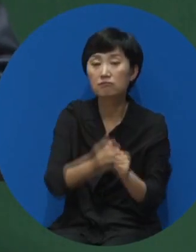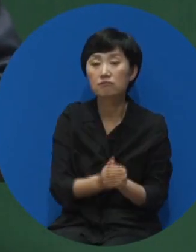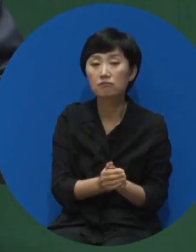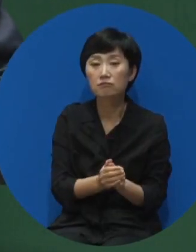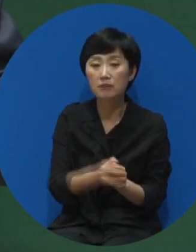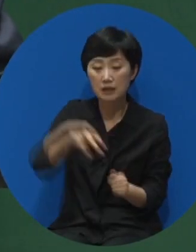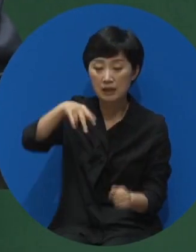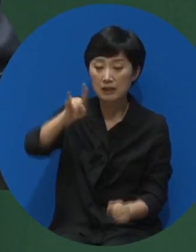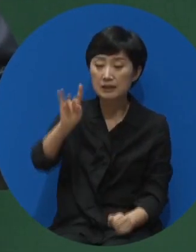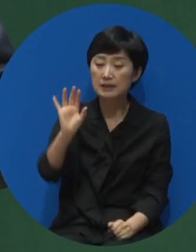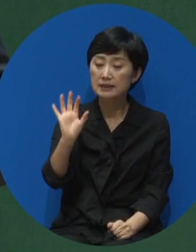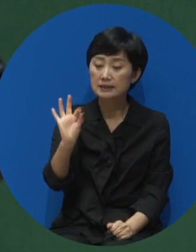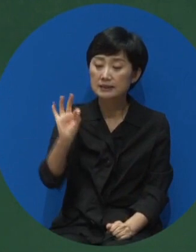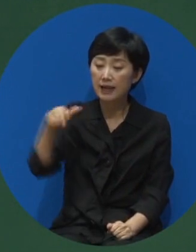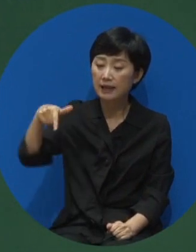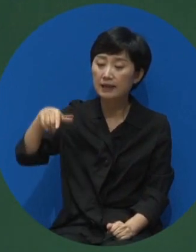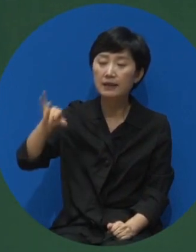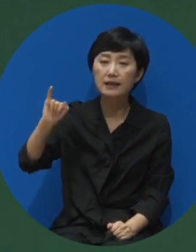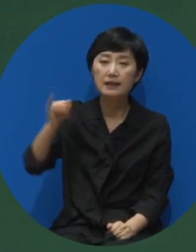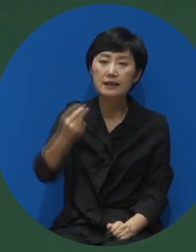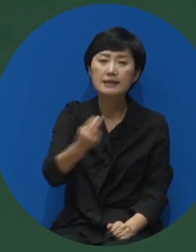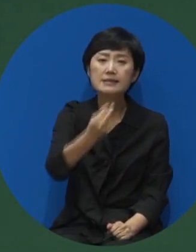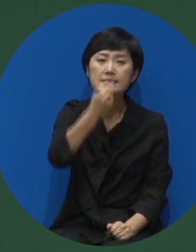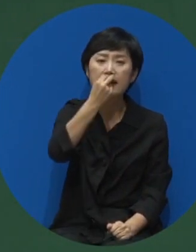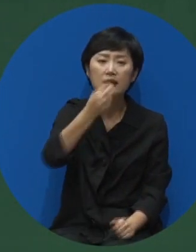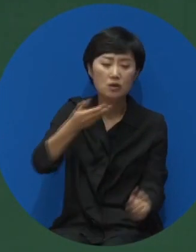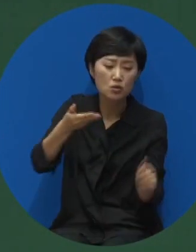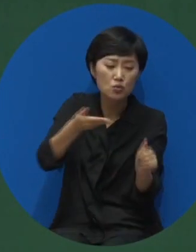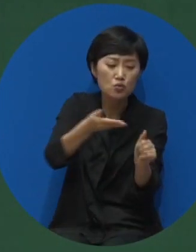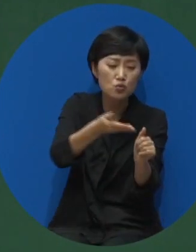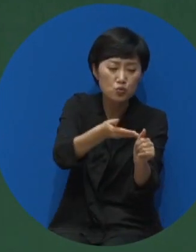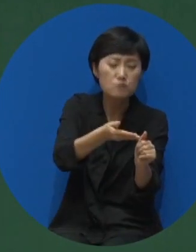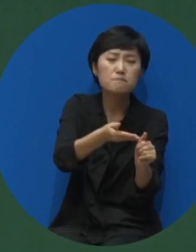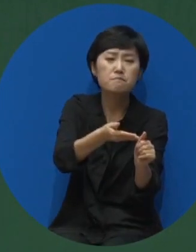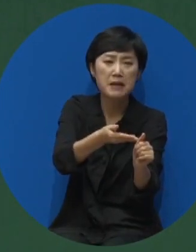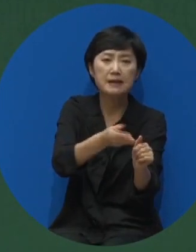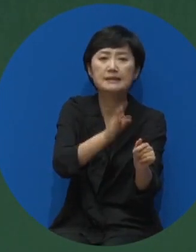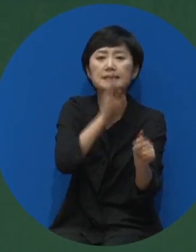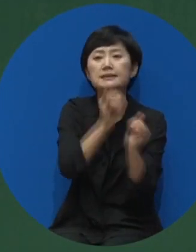생기를 불어넣다 했죠. 2章7節に命の息を 영혼을 살린 거예요.